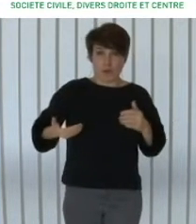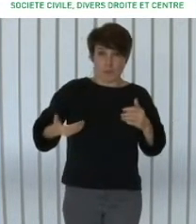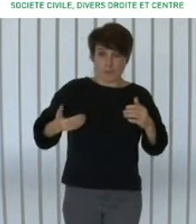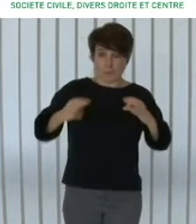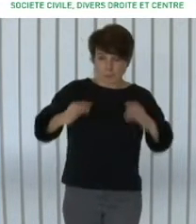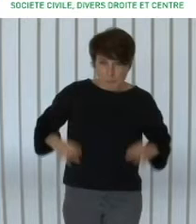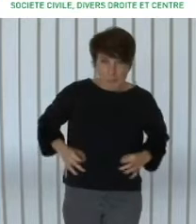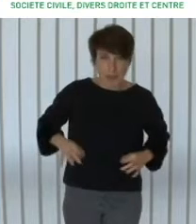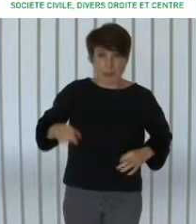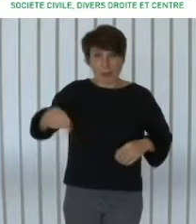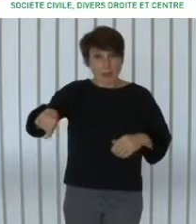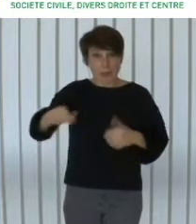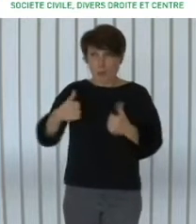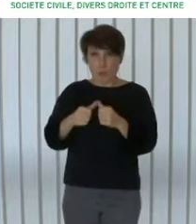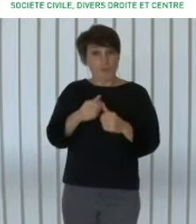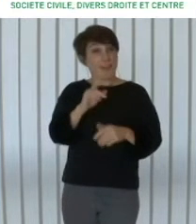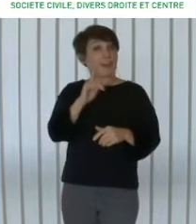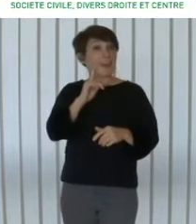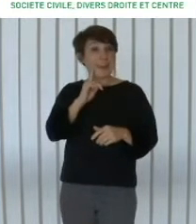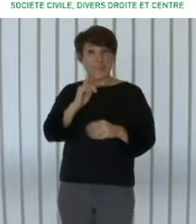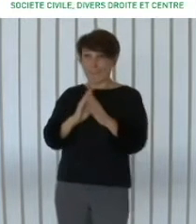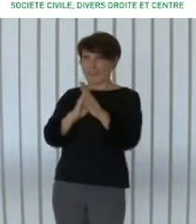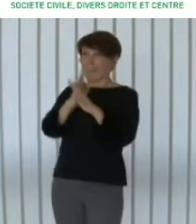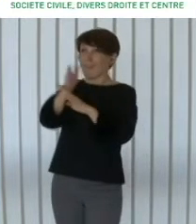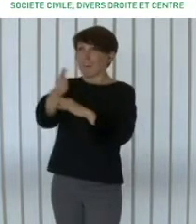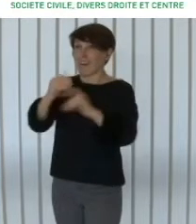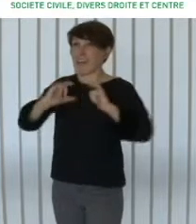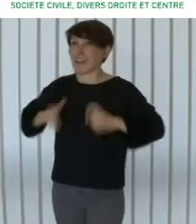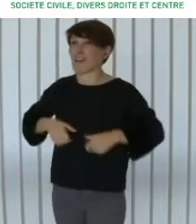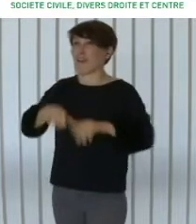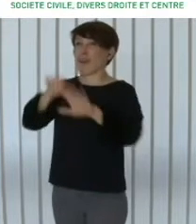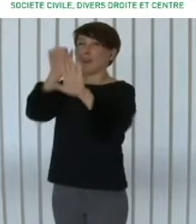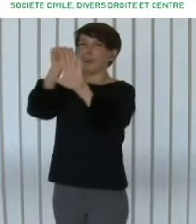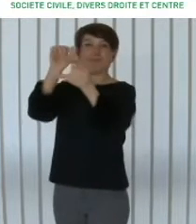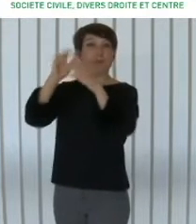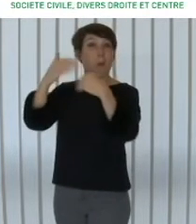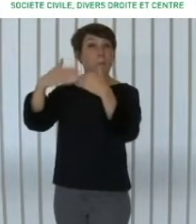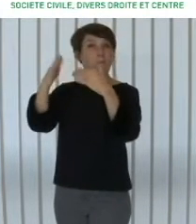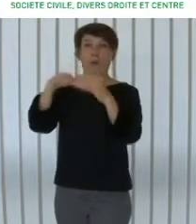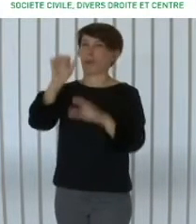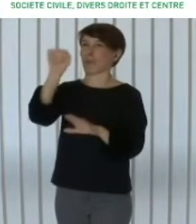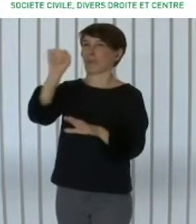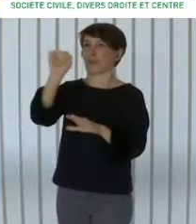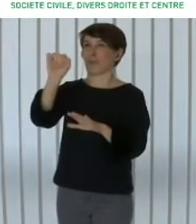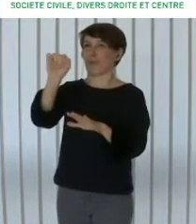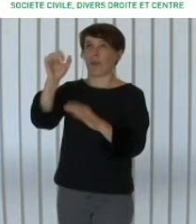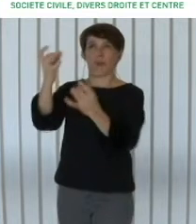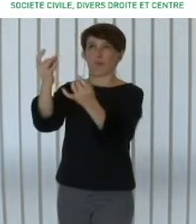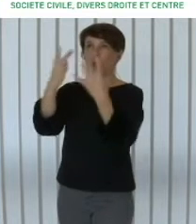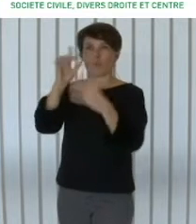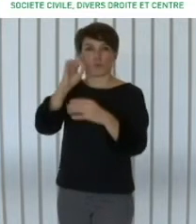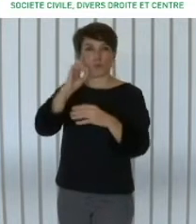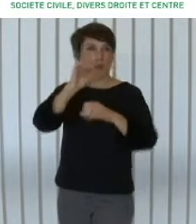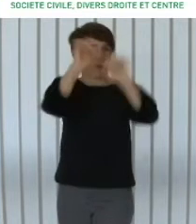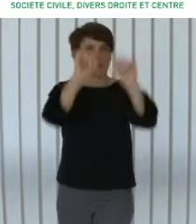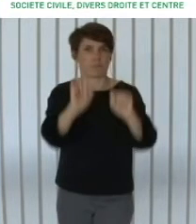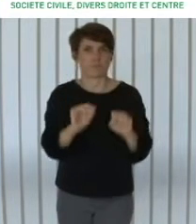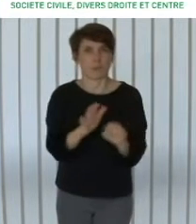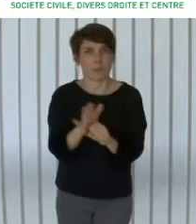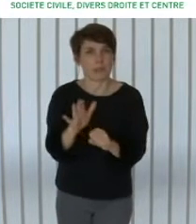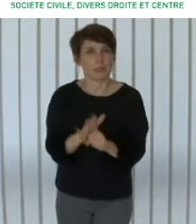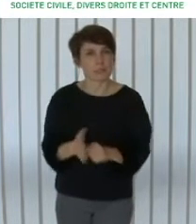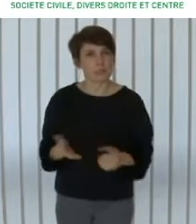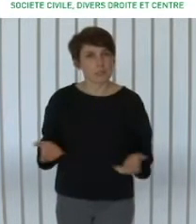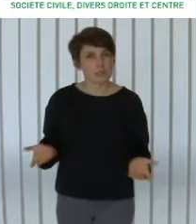frappé à la porte de l'école sans pouvoir être accueillis, faute d'une bonne organisation du nettoyage. Pour le